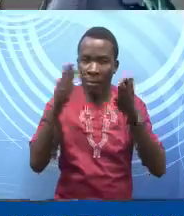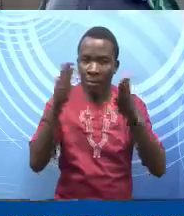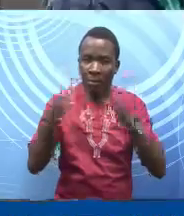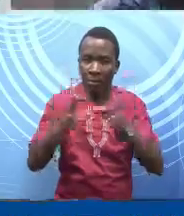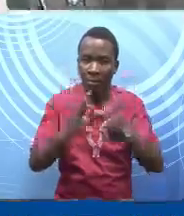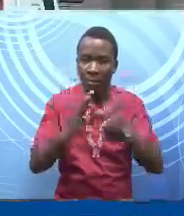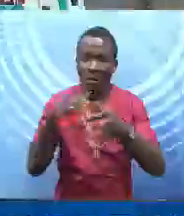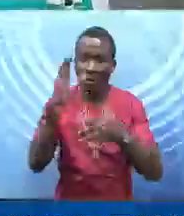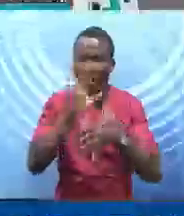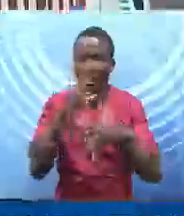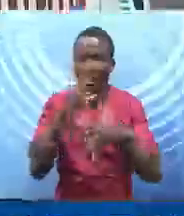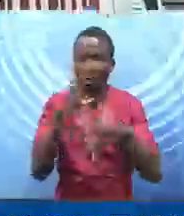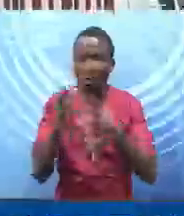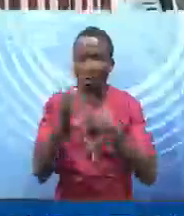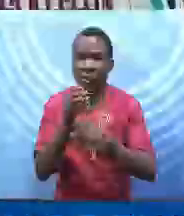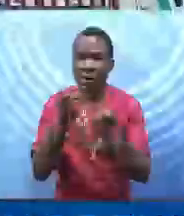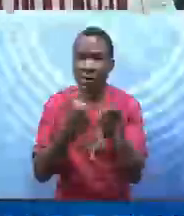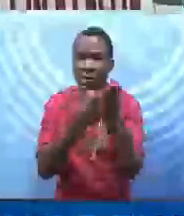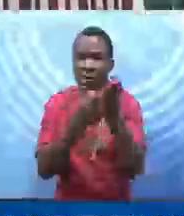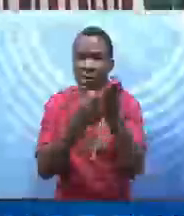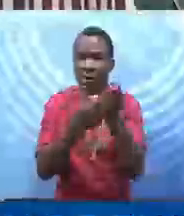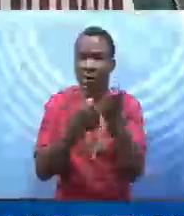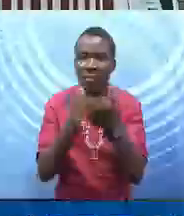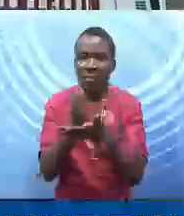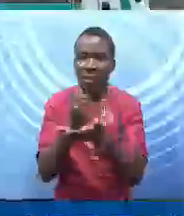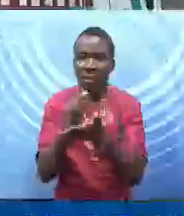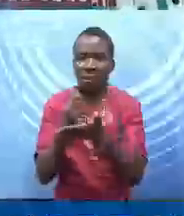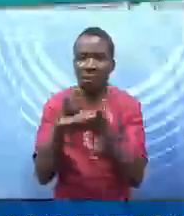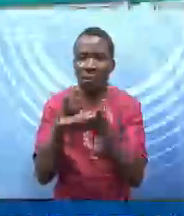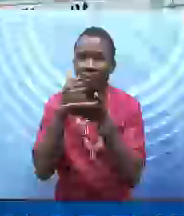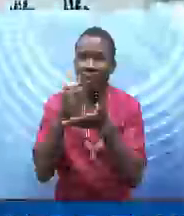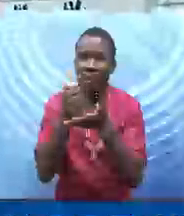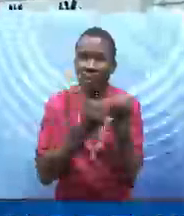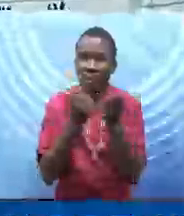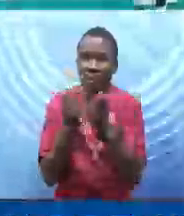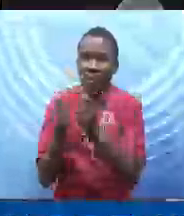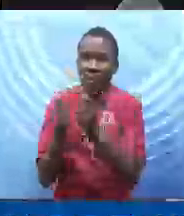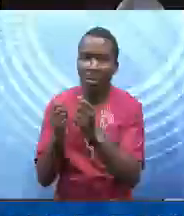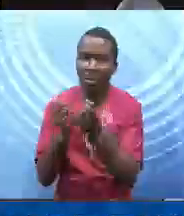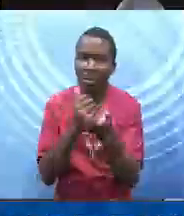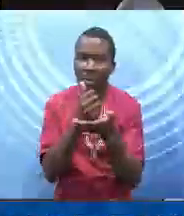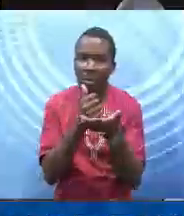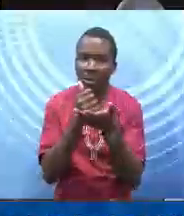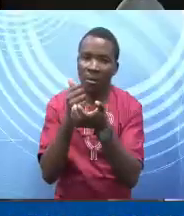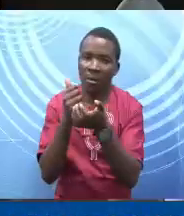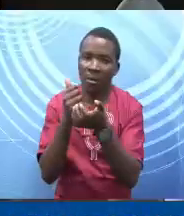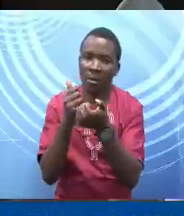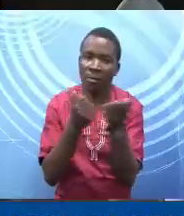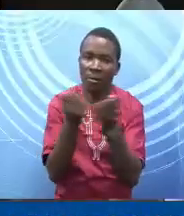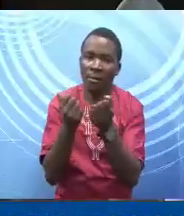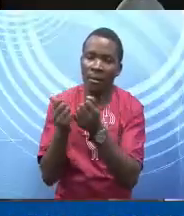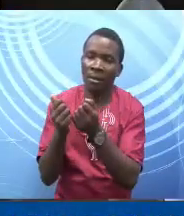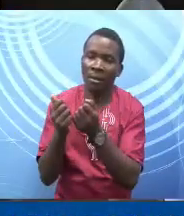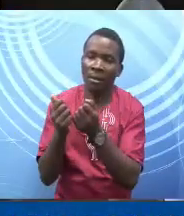uburyo ki tubabonera ubufasha bw'ibyangombwa butuma imodoka zigenda zigeze ibyo kurya cyangwa